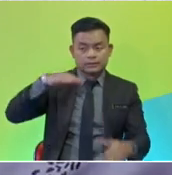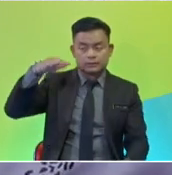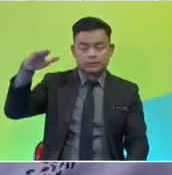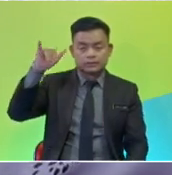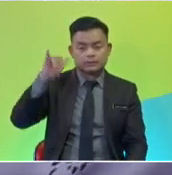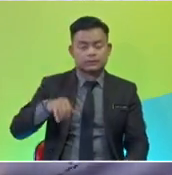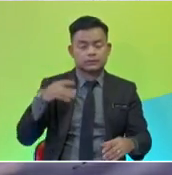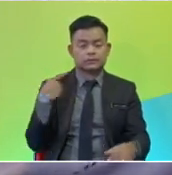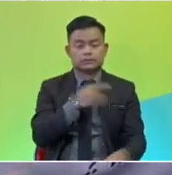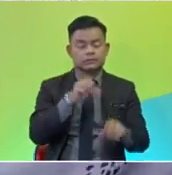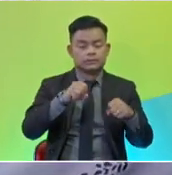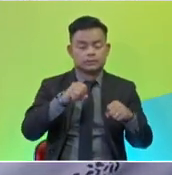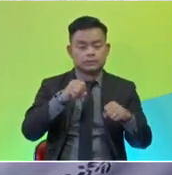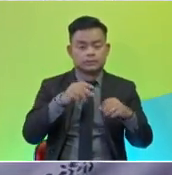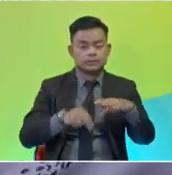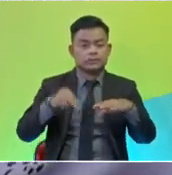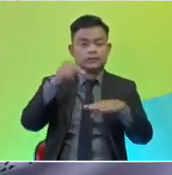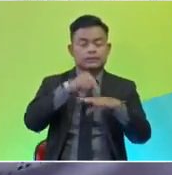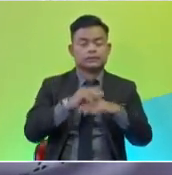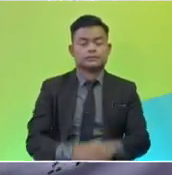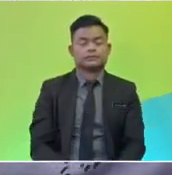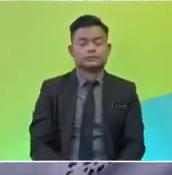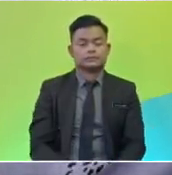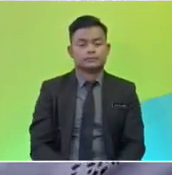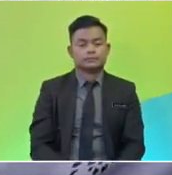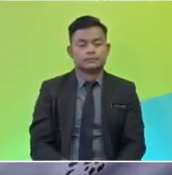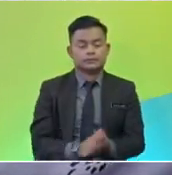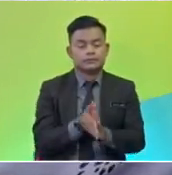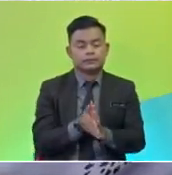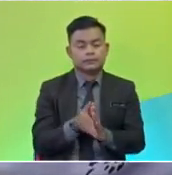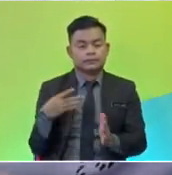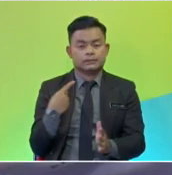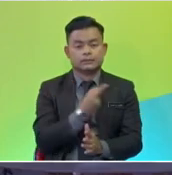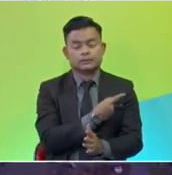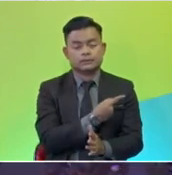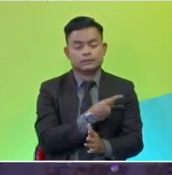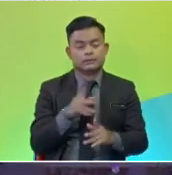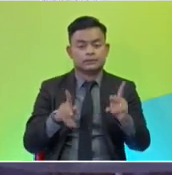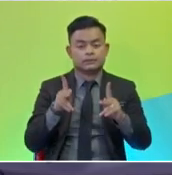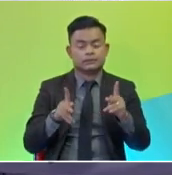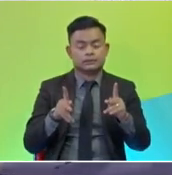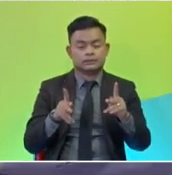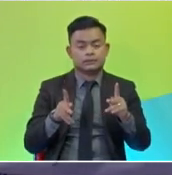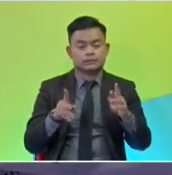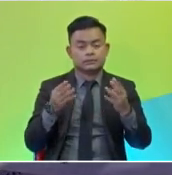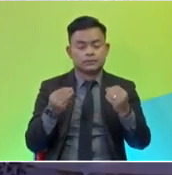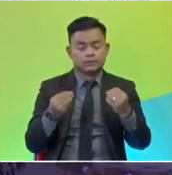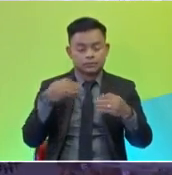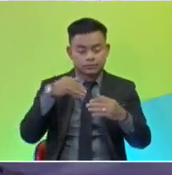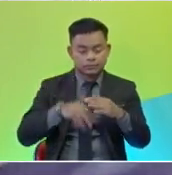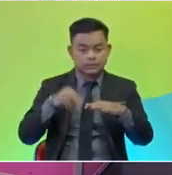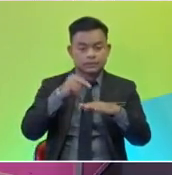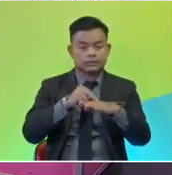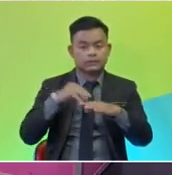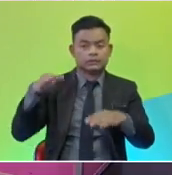Jadi kita kalau nak naik tangga mestilah bet a dalam keadaan yang beratur ataupun tidak berlumba-lumba